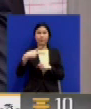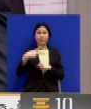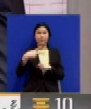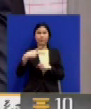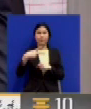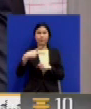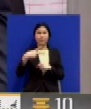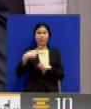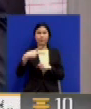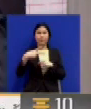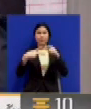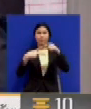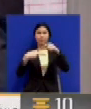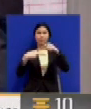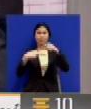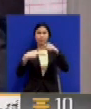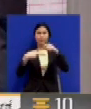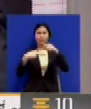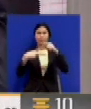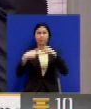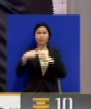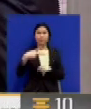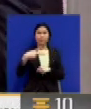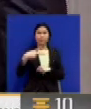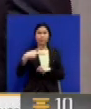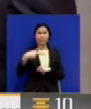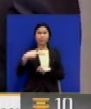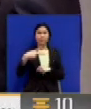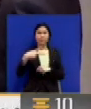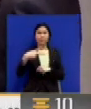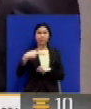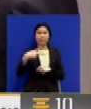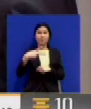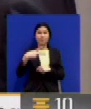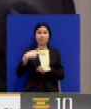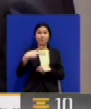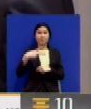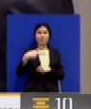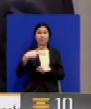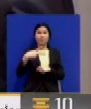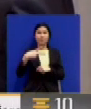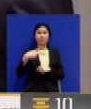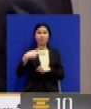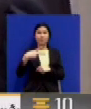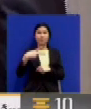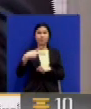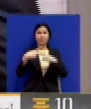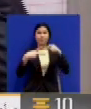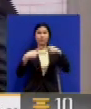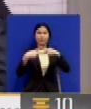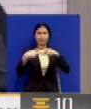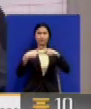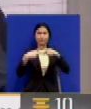มาบ้างเอาก้างไปบ้างสิคาบก้างบ้าง ไม่ใช่เนื้อข้างเคียงที่พี่เสือเรียก เนื้อข้างเคียงไม่ใช่ที่คือเมื่อคืนนี้ก็คุยถึงขน